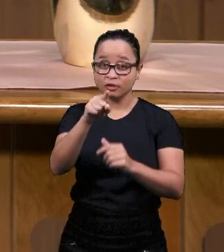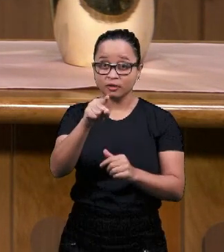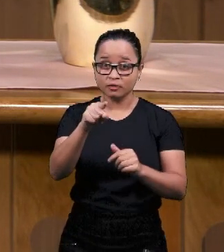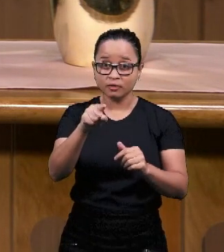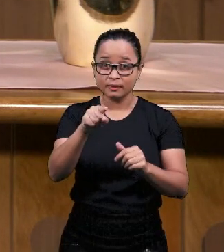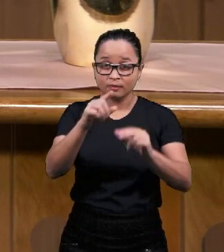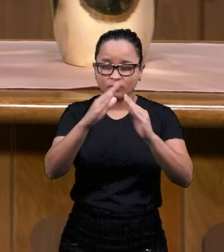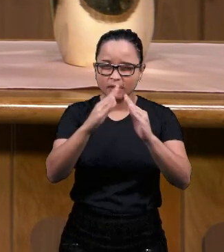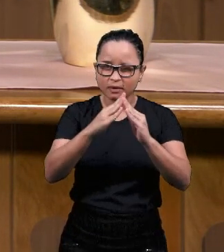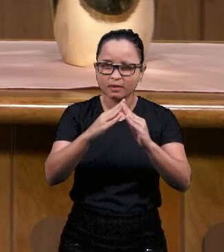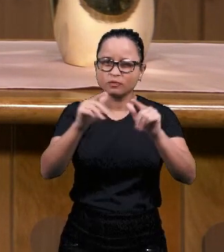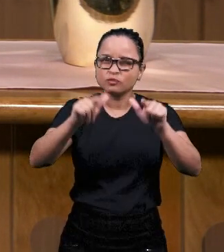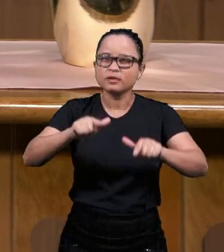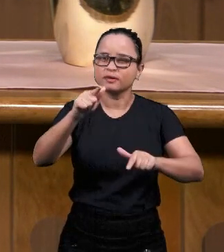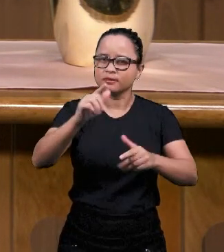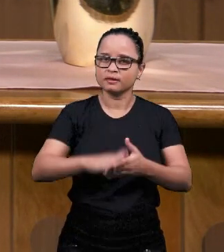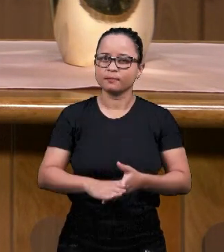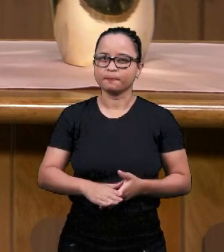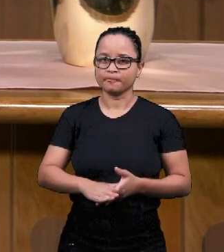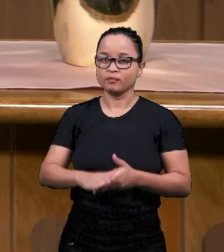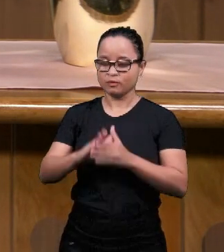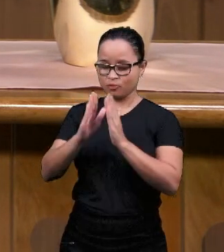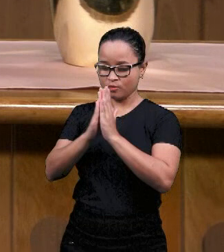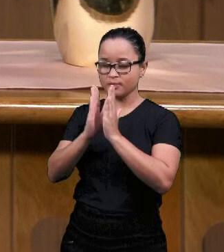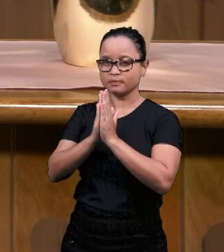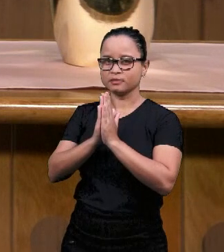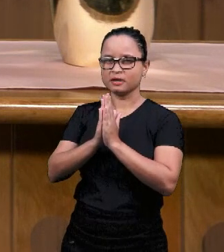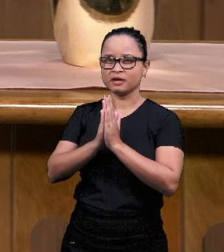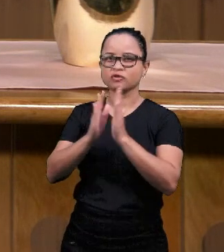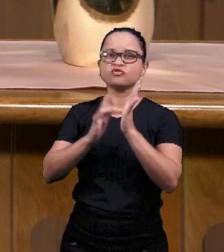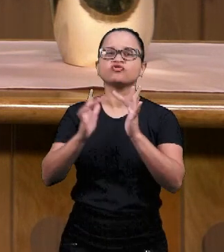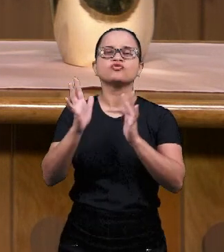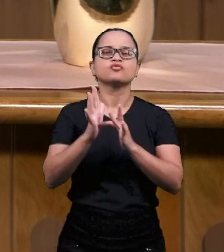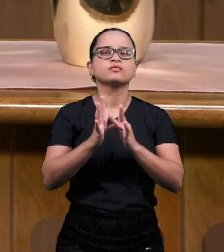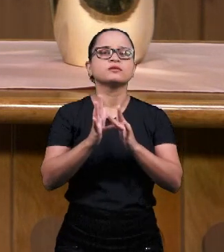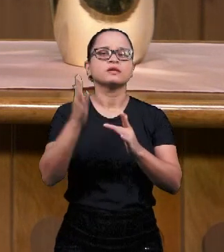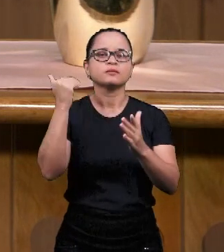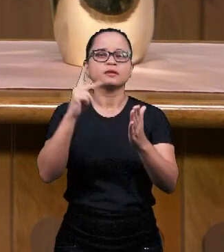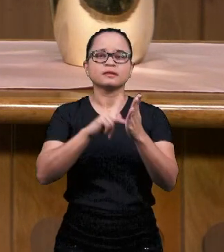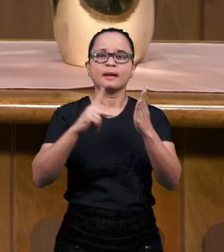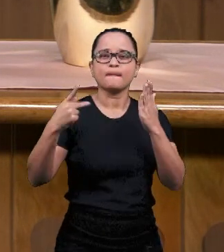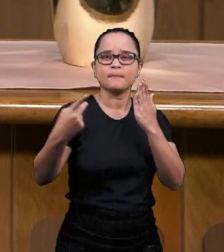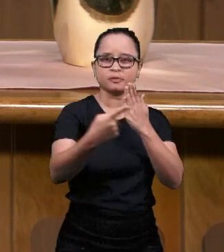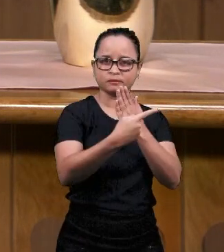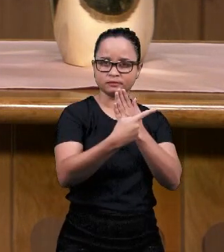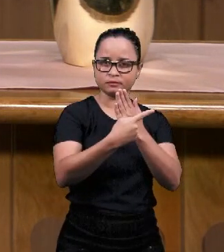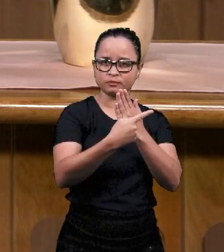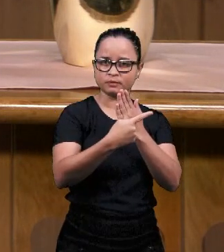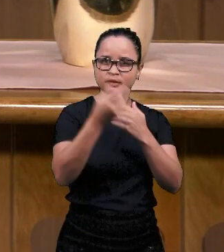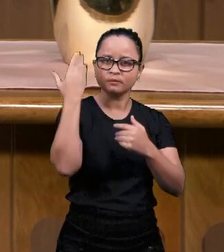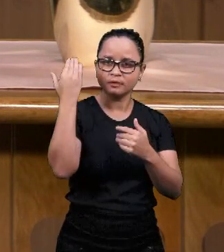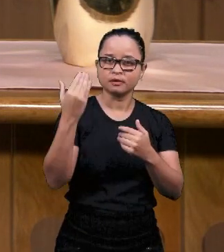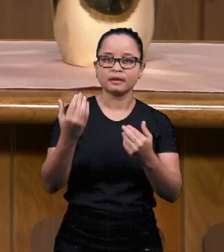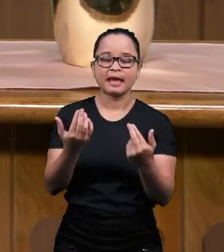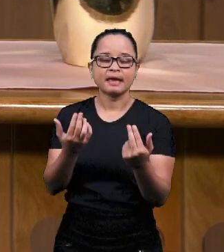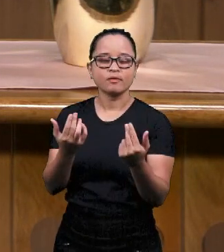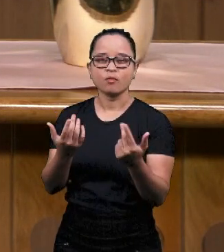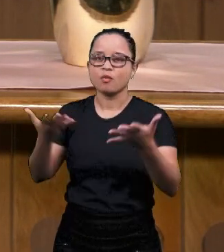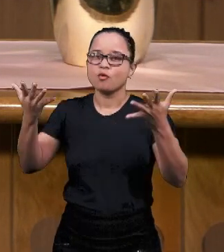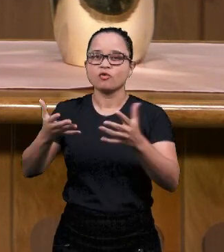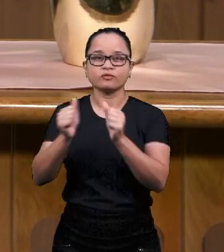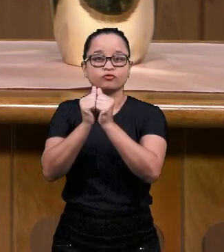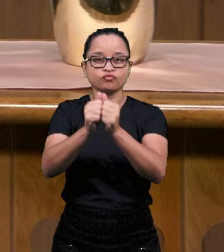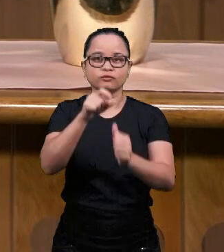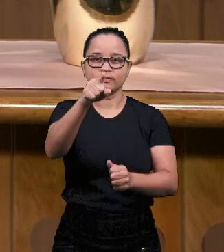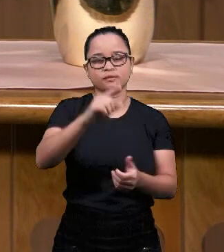в сердце вашем. Тот самый Иисус, который сказал эту притчу, этот Иисус Духом Своим